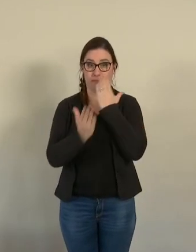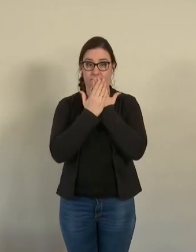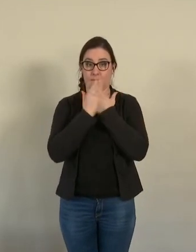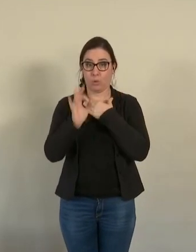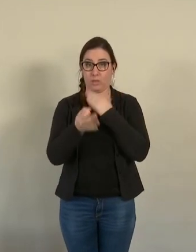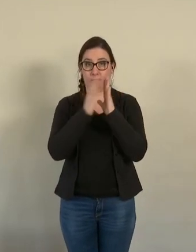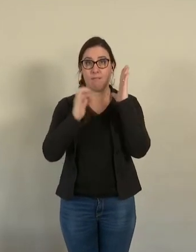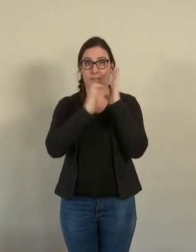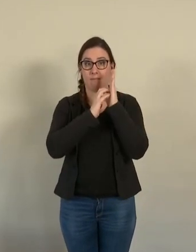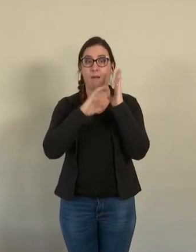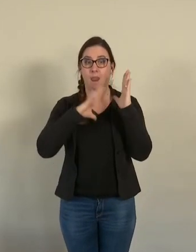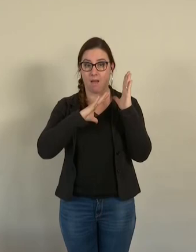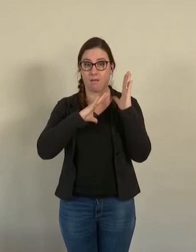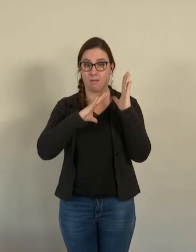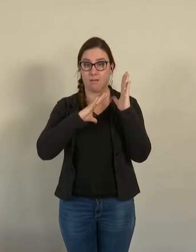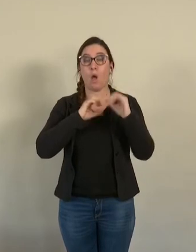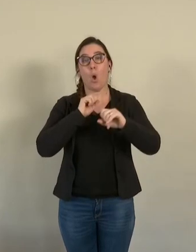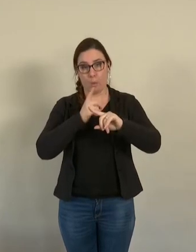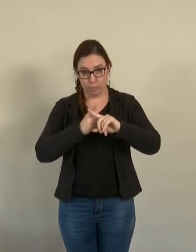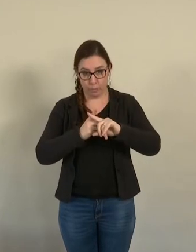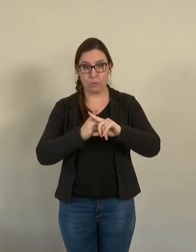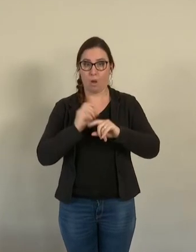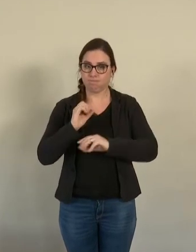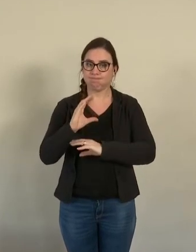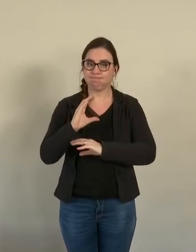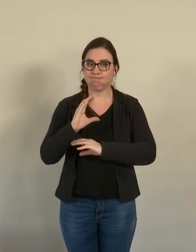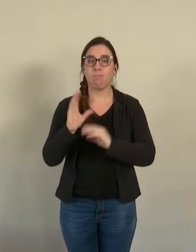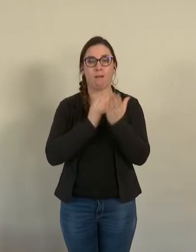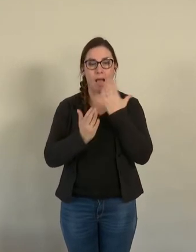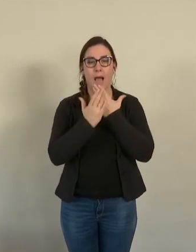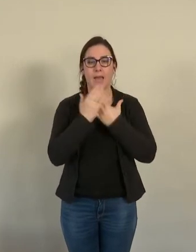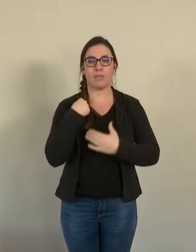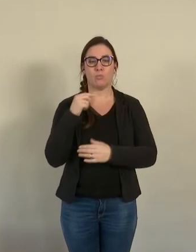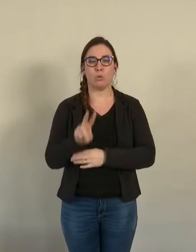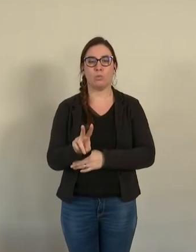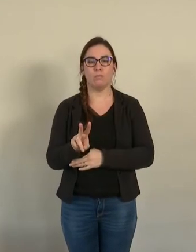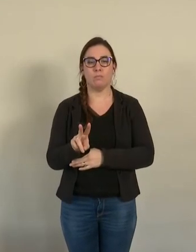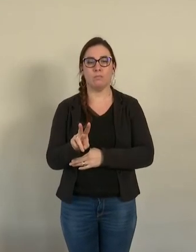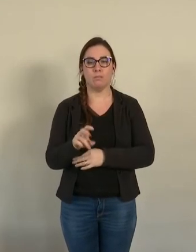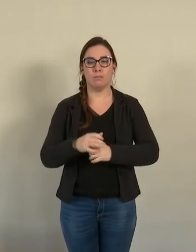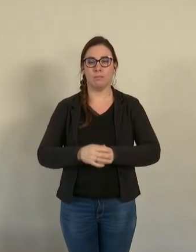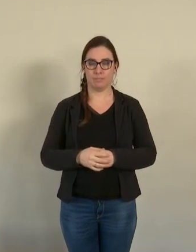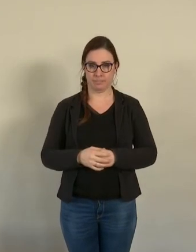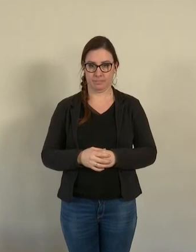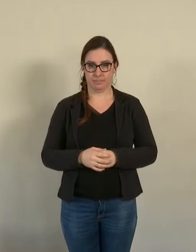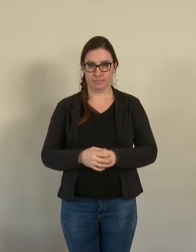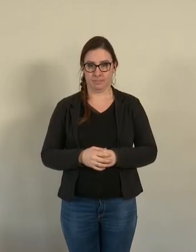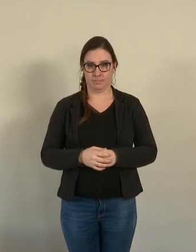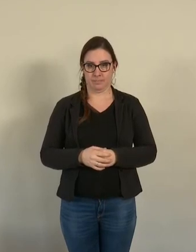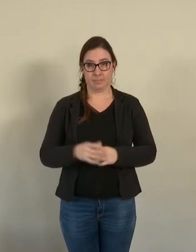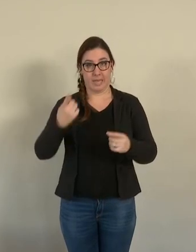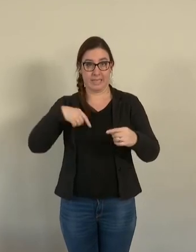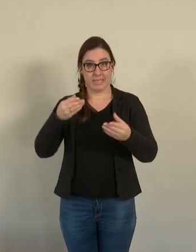non seulement existe mais elle est effectivement consistante puisque c'est l'annexe 2 et c'est écrit ici et c'est ce qui est mis à notre